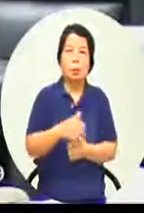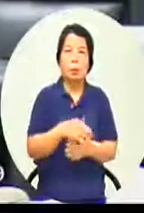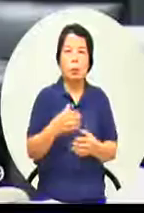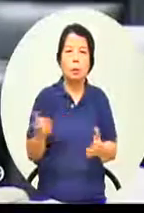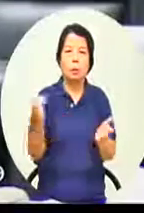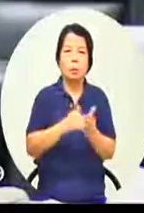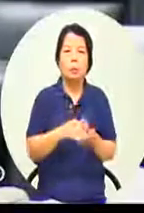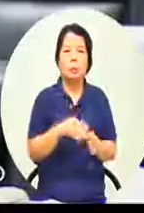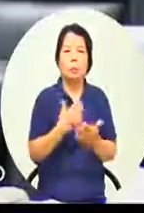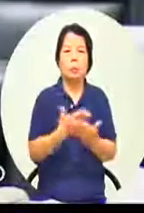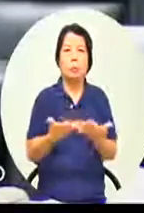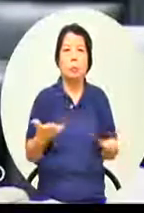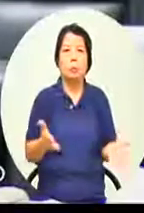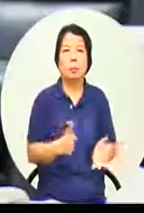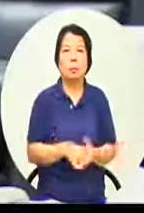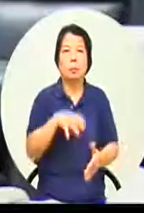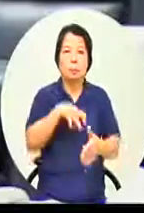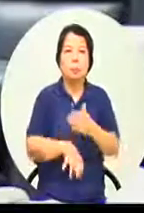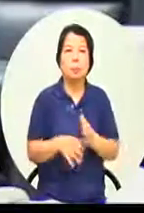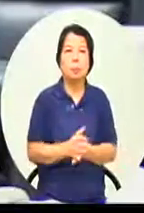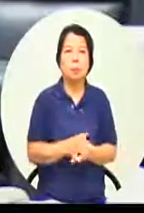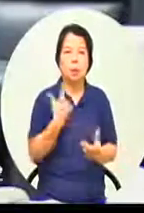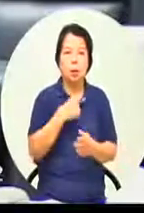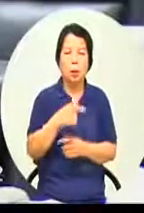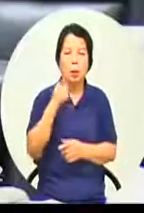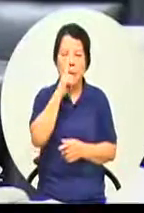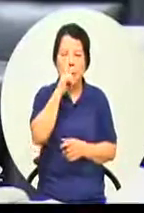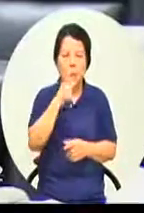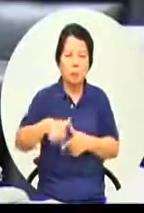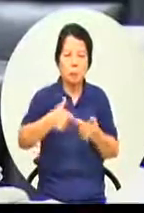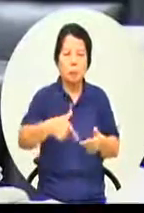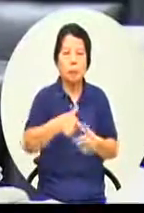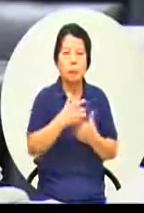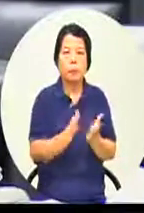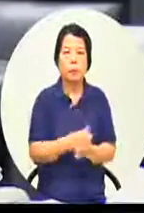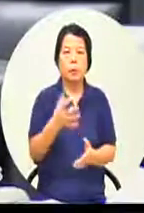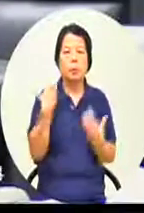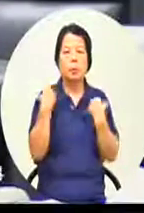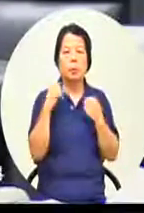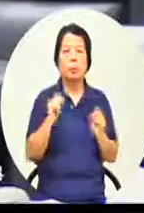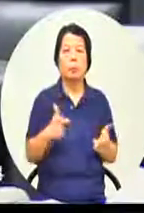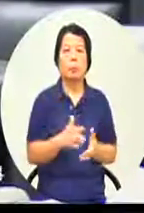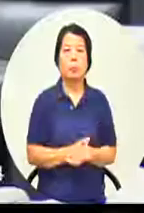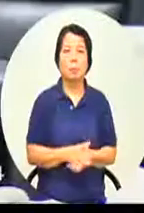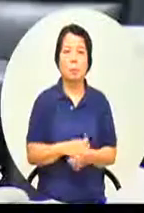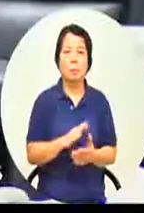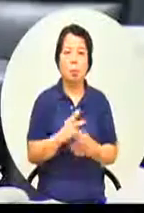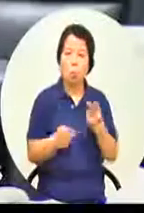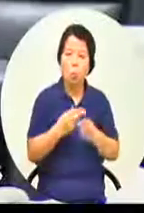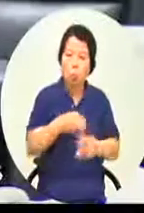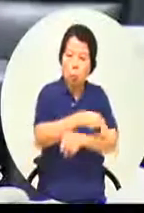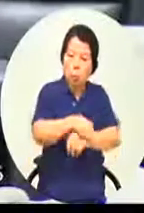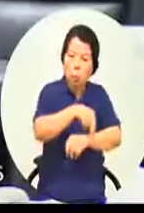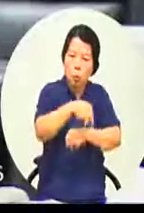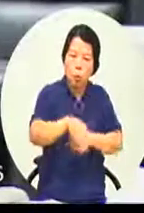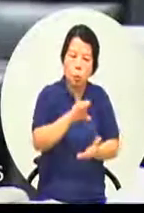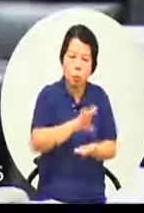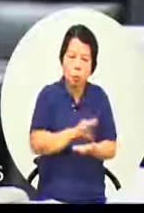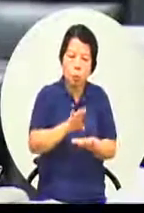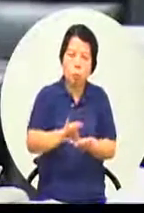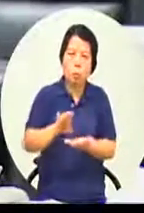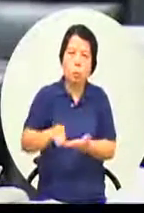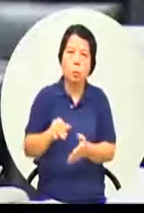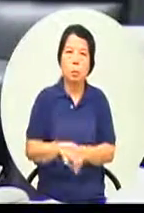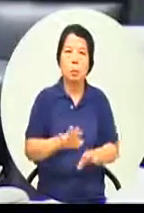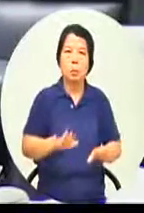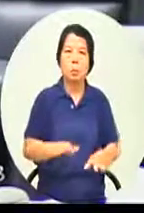怎处理？这内面啊，等粪扫等一堆，当然这不是恁的责任，但是问题是，你要安怎规划这个停车格？你们